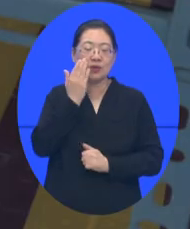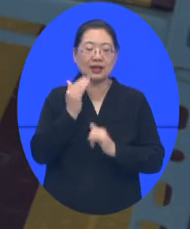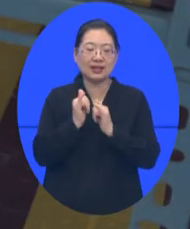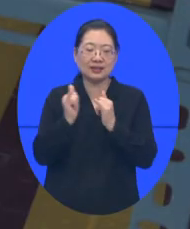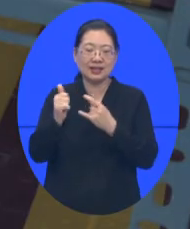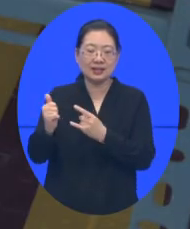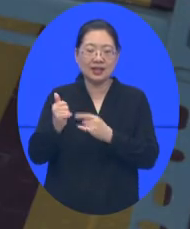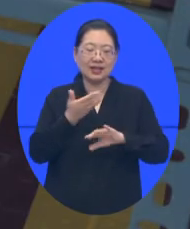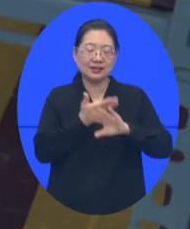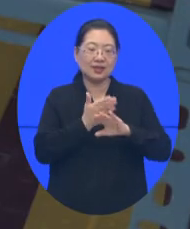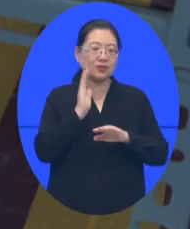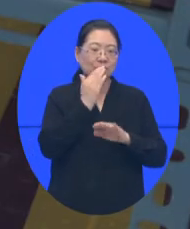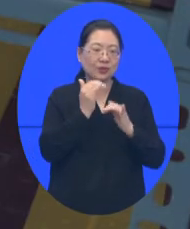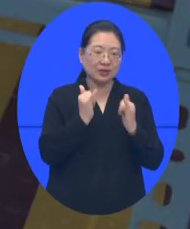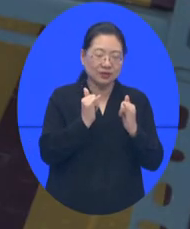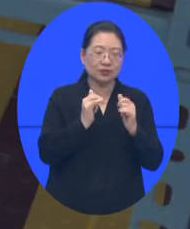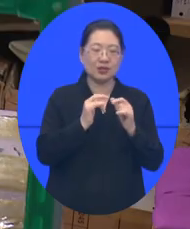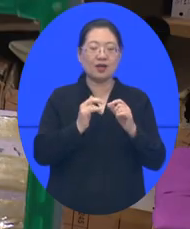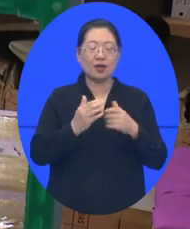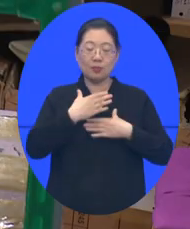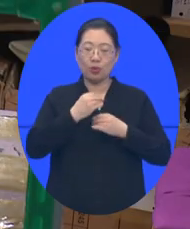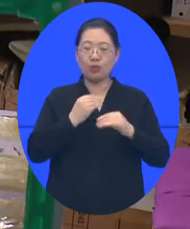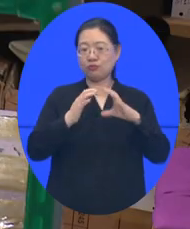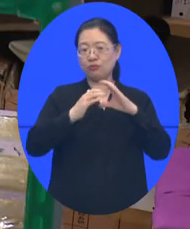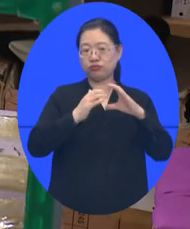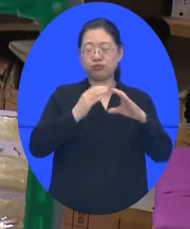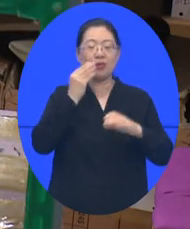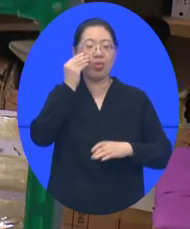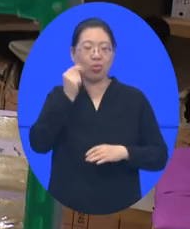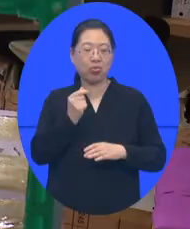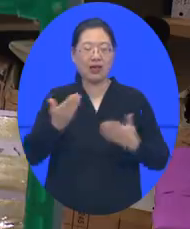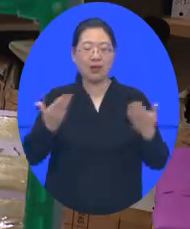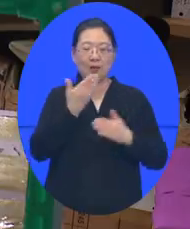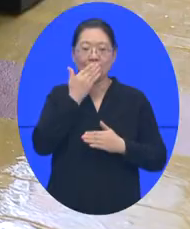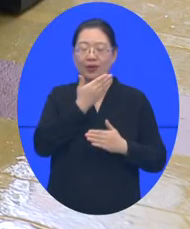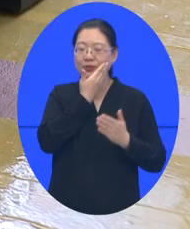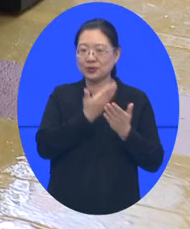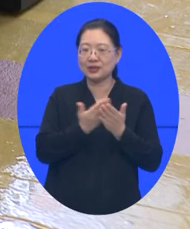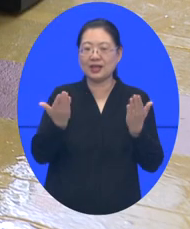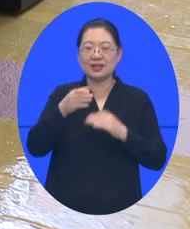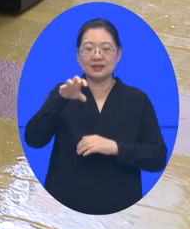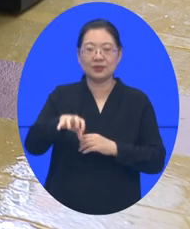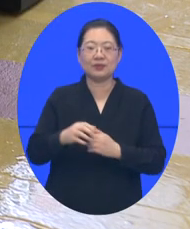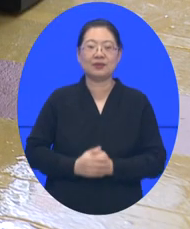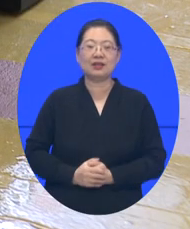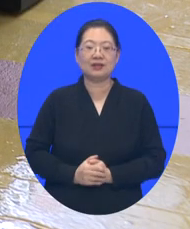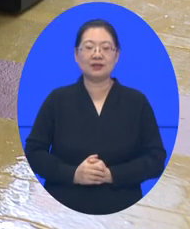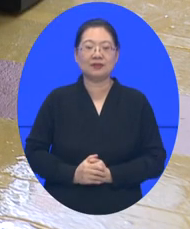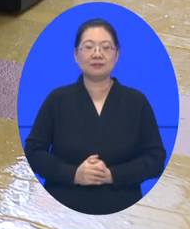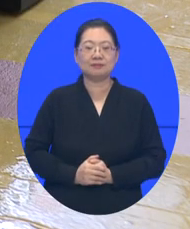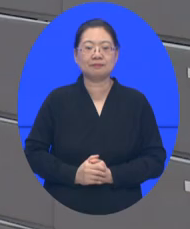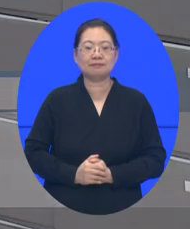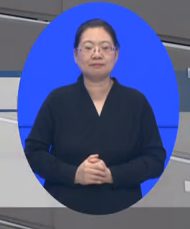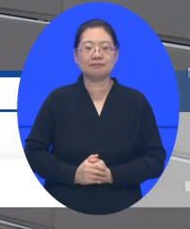그래요. 청각장애인들에겐 다른 청각장애인들과 편하게 소통하며 일할 수 있는 소중한